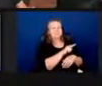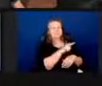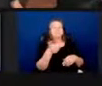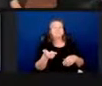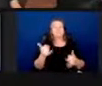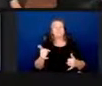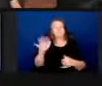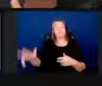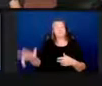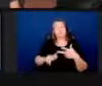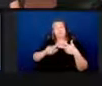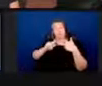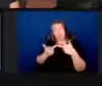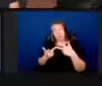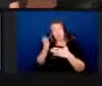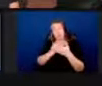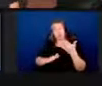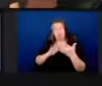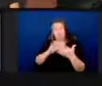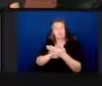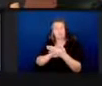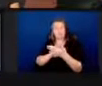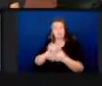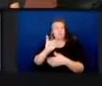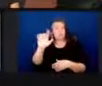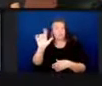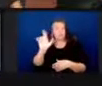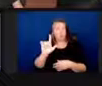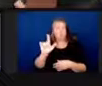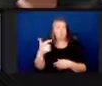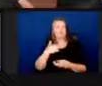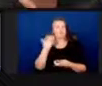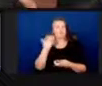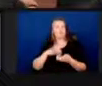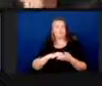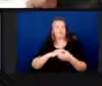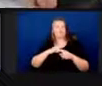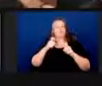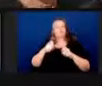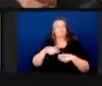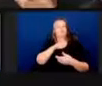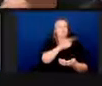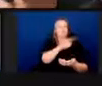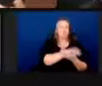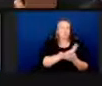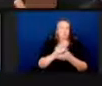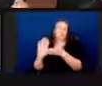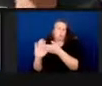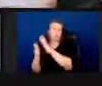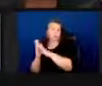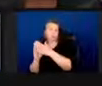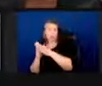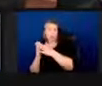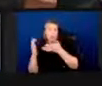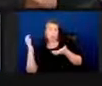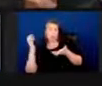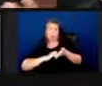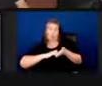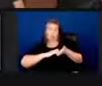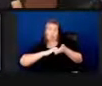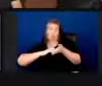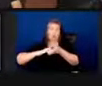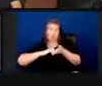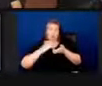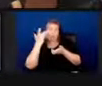إن العمل كما تحدث عليه ماري باث هو تحويل الشراكات ما بين المدارس والمجتمع. إن